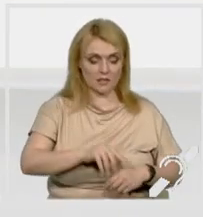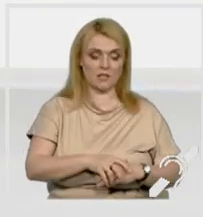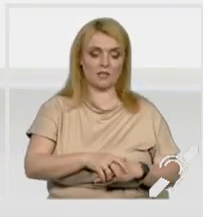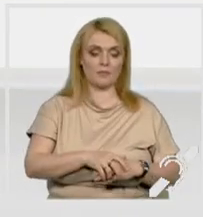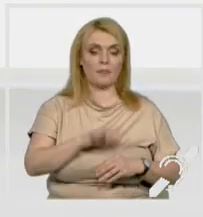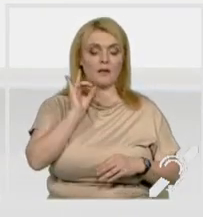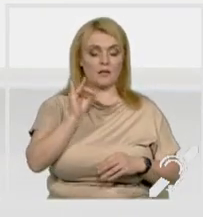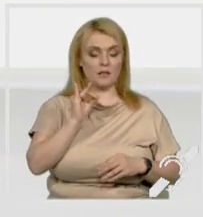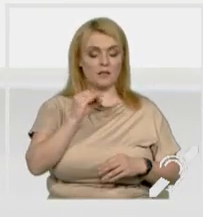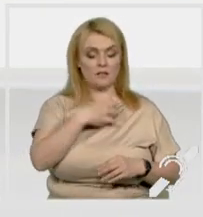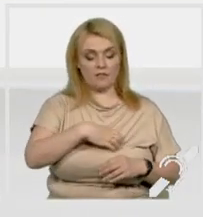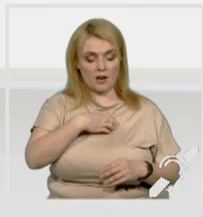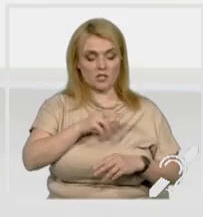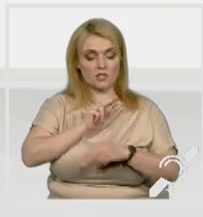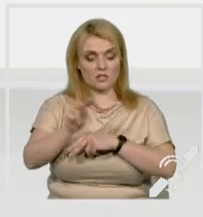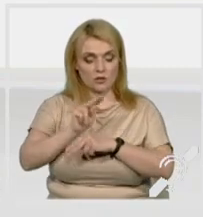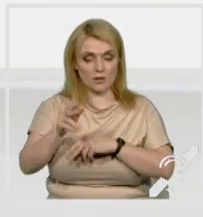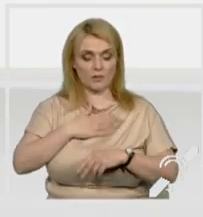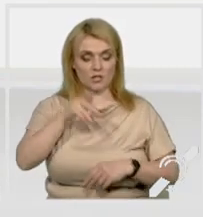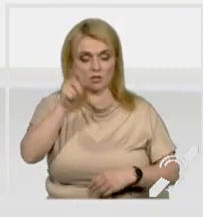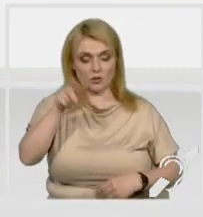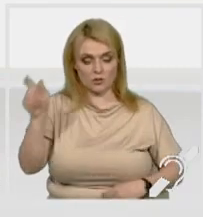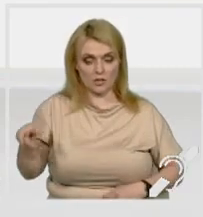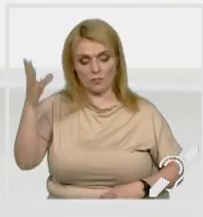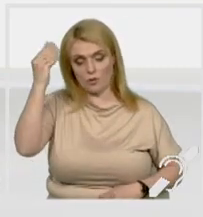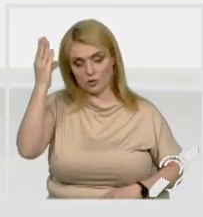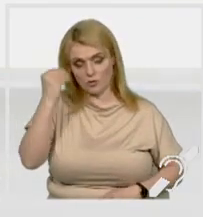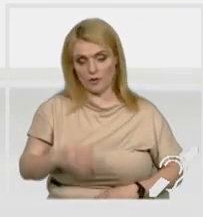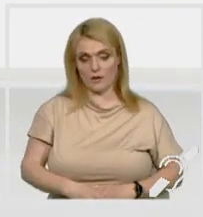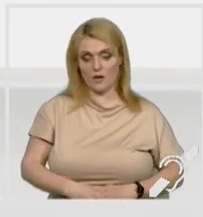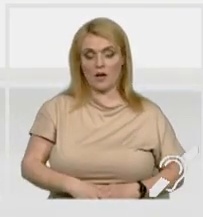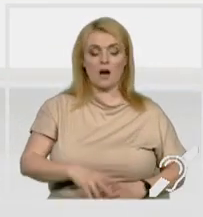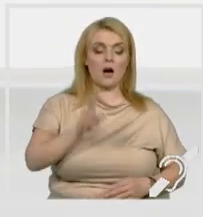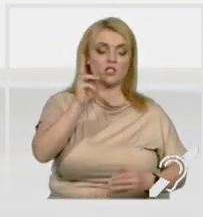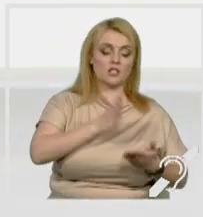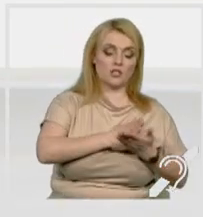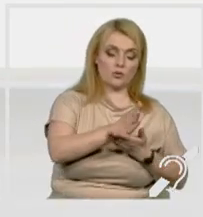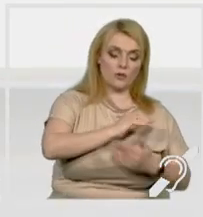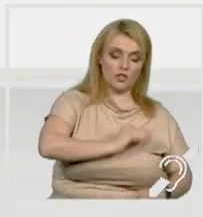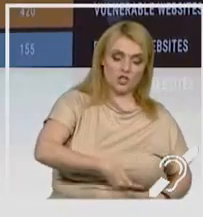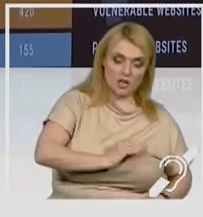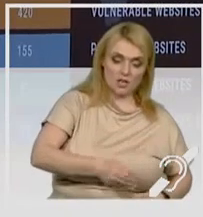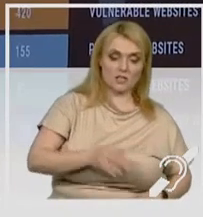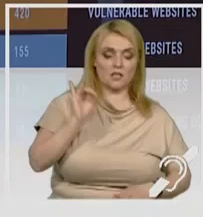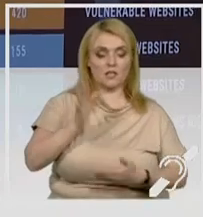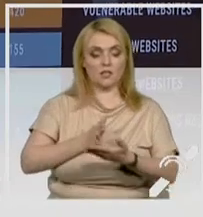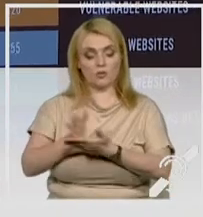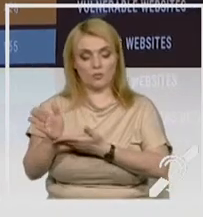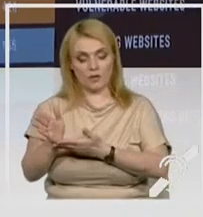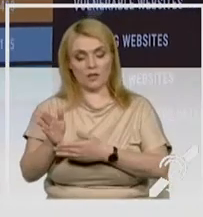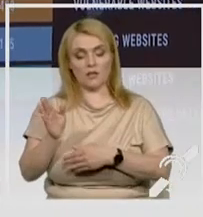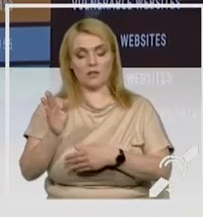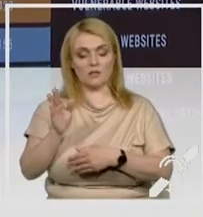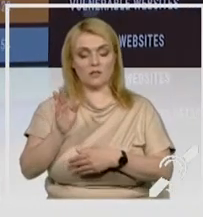să educăm cetățenii Republicii Moldova cei din domeniul privat dar și